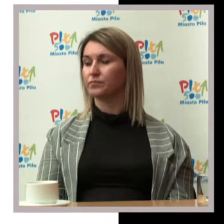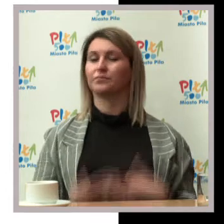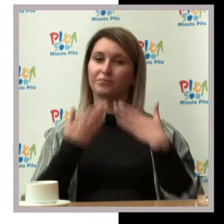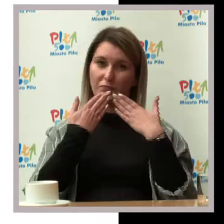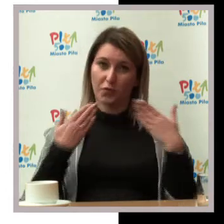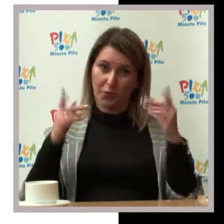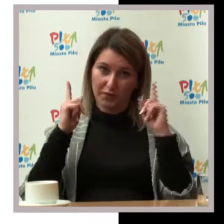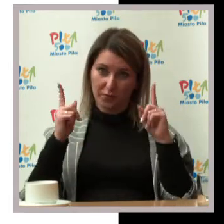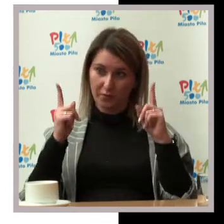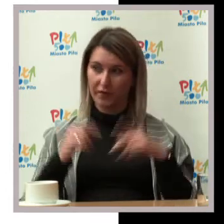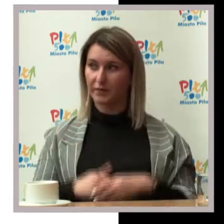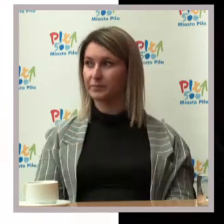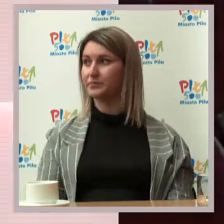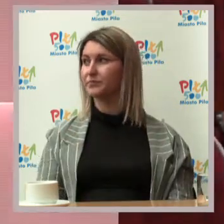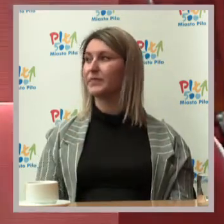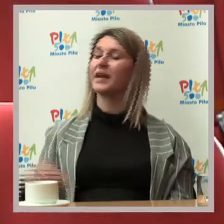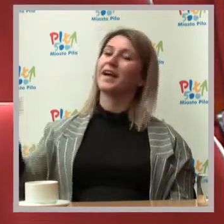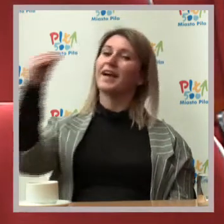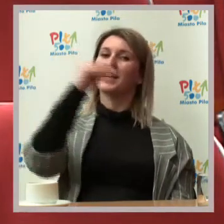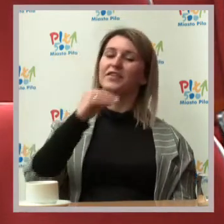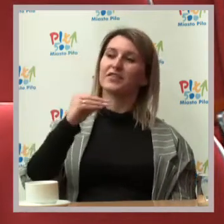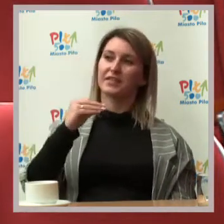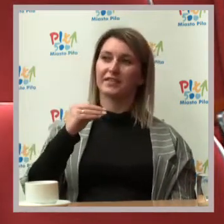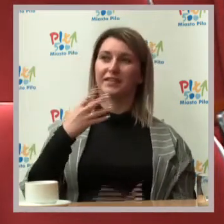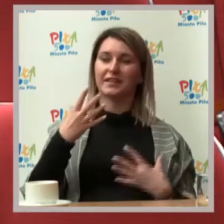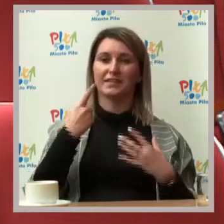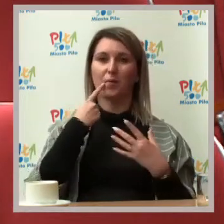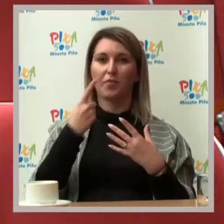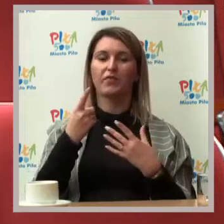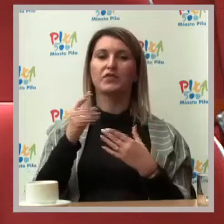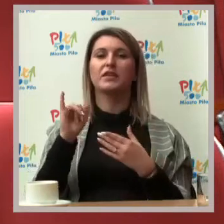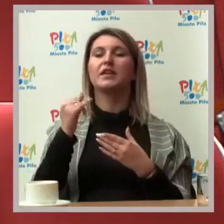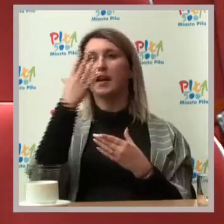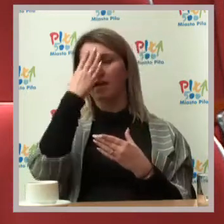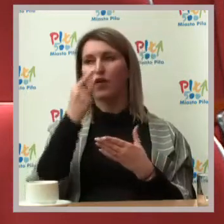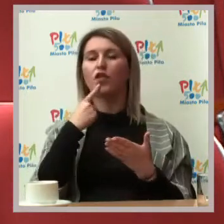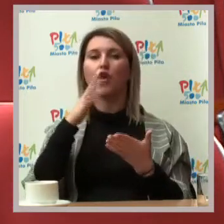I dziękuję za uwagę. Natomiast jeszcze zapoznam Państwa z opiniami.